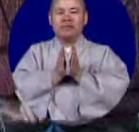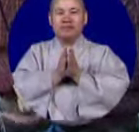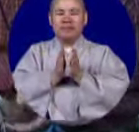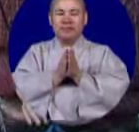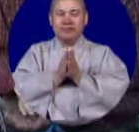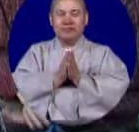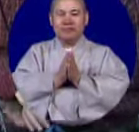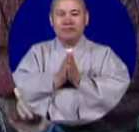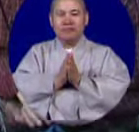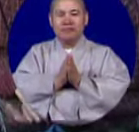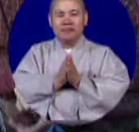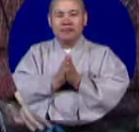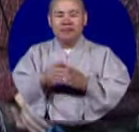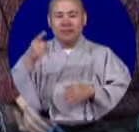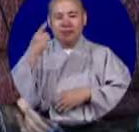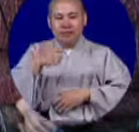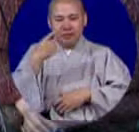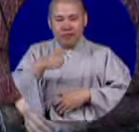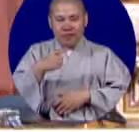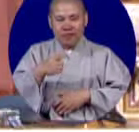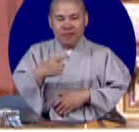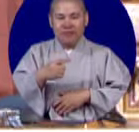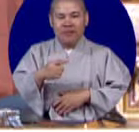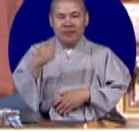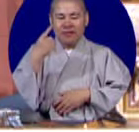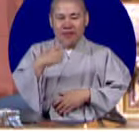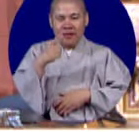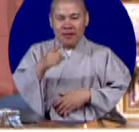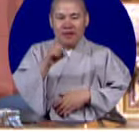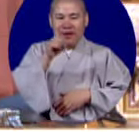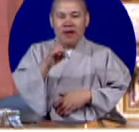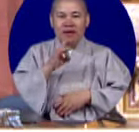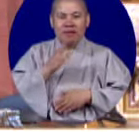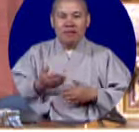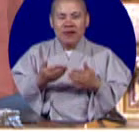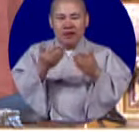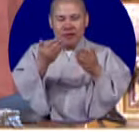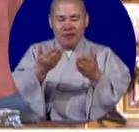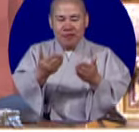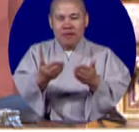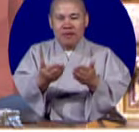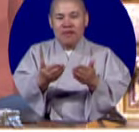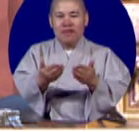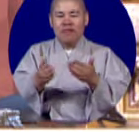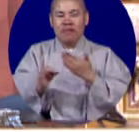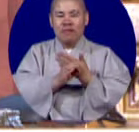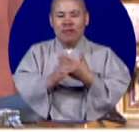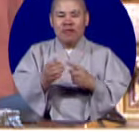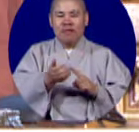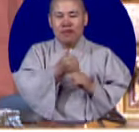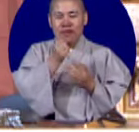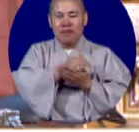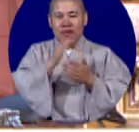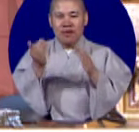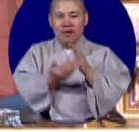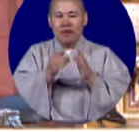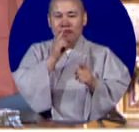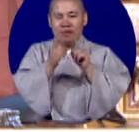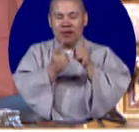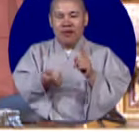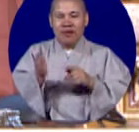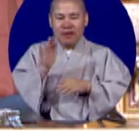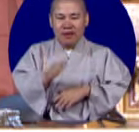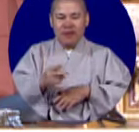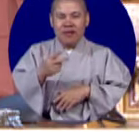아니 1,000원짜리 한 장만 주면 성불한다고 그랬는데 2장을 줬으니 2번 했다 이 말이에요. 그래서